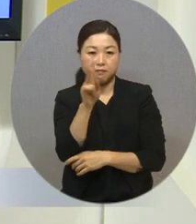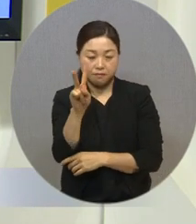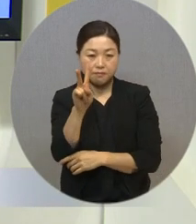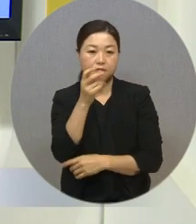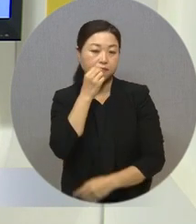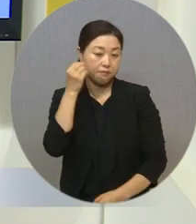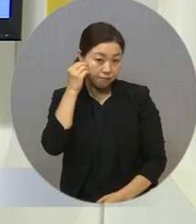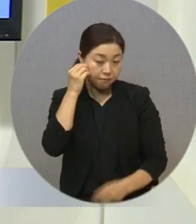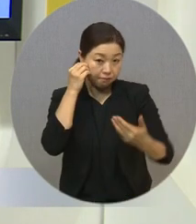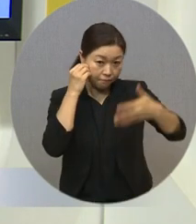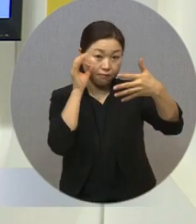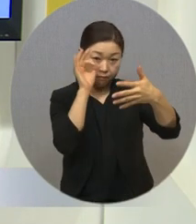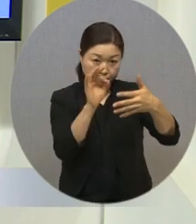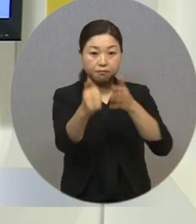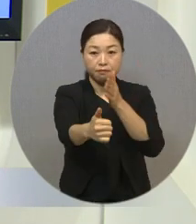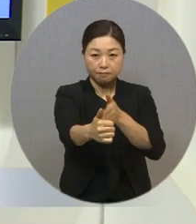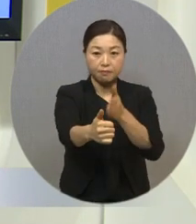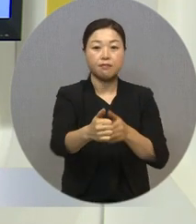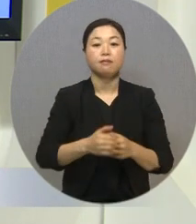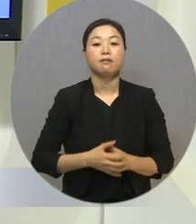홈페이지를 통해 확인할 수 있습니다